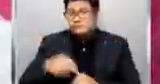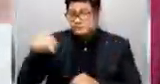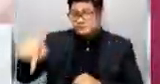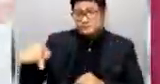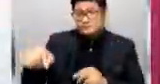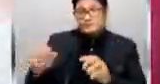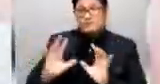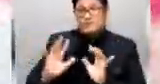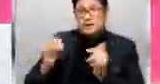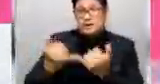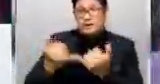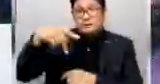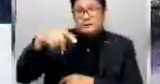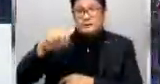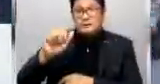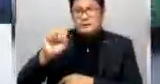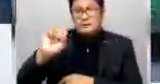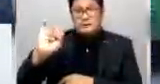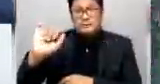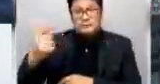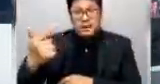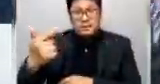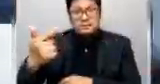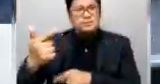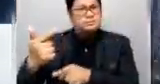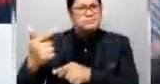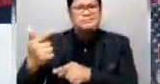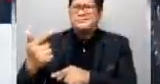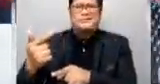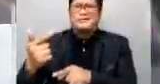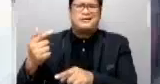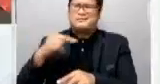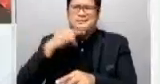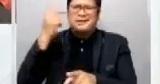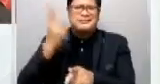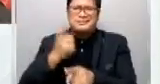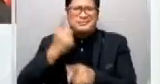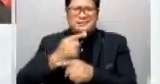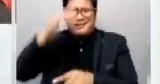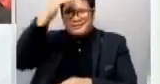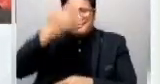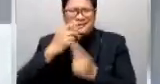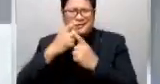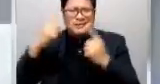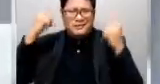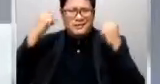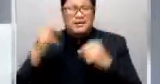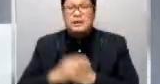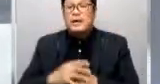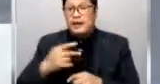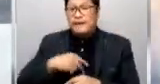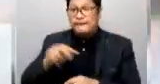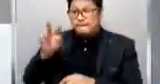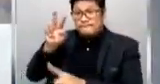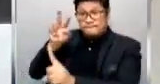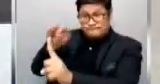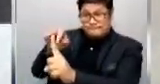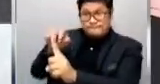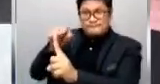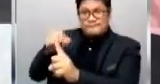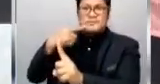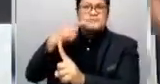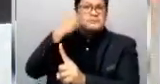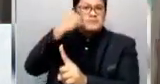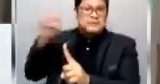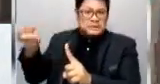hindi rin nakasuot o hindi tama ang pagkakasuot na mga face mask. May mga na-videohan ding lumalabag sa Maynila. Ang